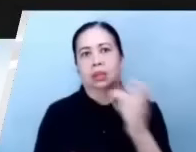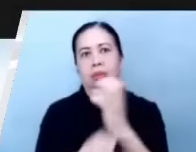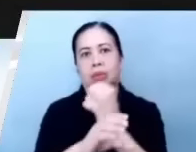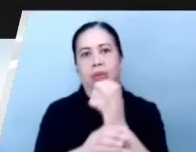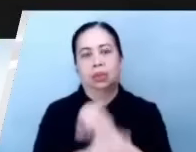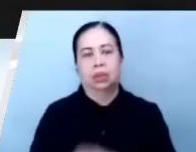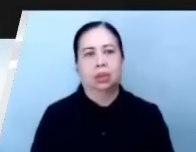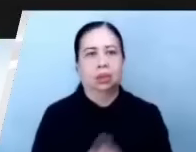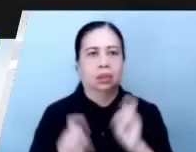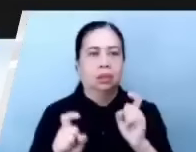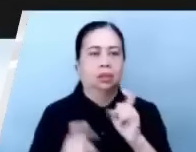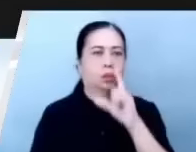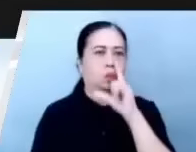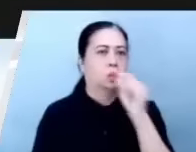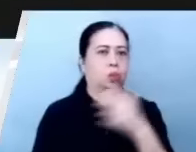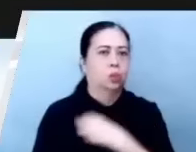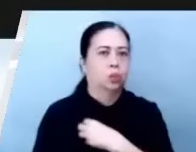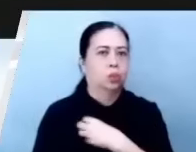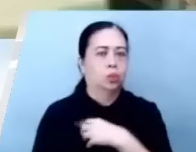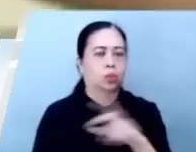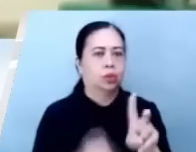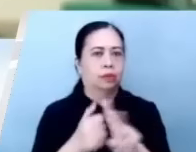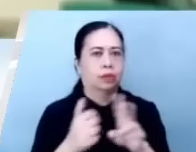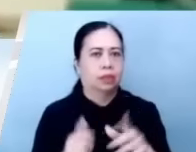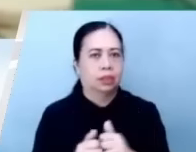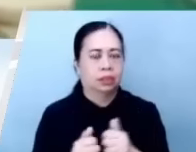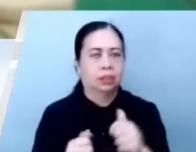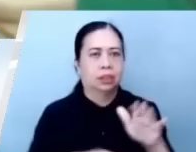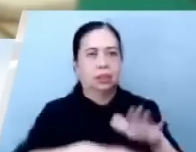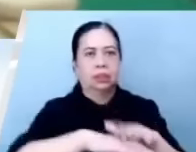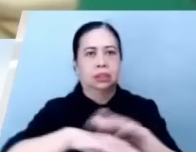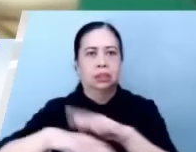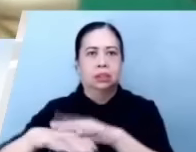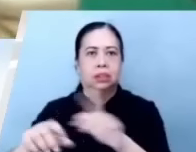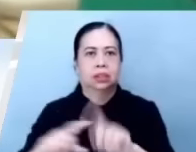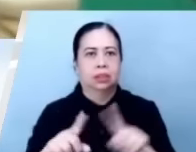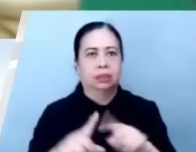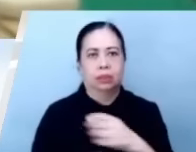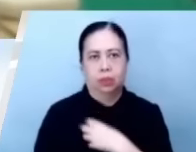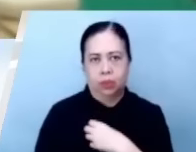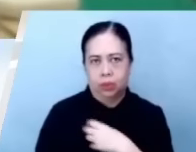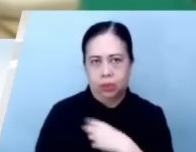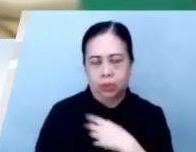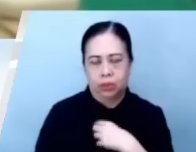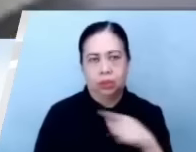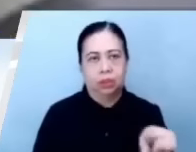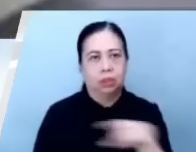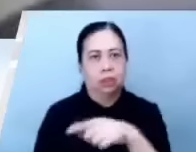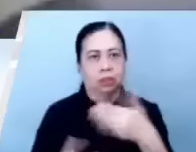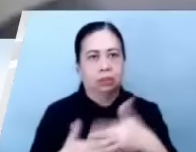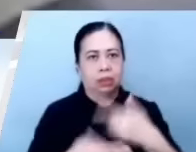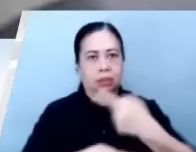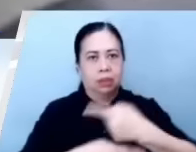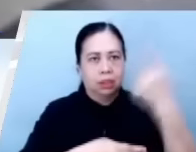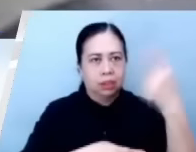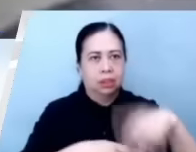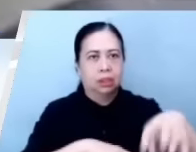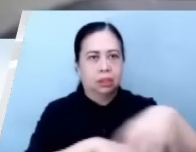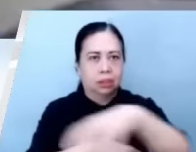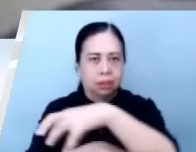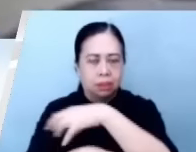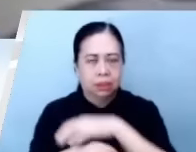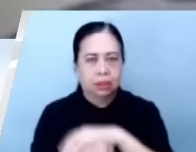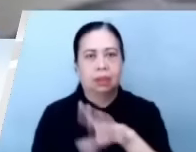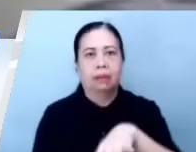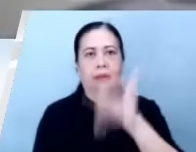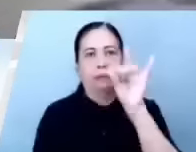nagsumbong sa pulisya ang mga biktima at inalerto ang iba pang mga pulis at stakeholder ng mga Subdivision sa lungsod Natunton ng nawawalang